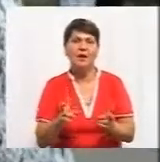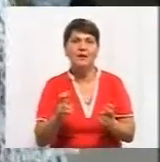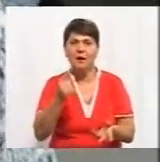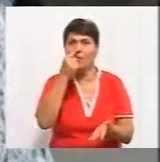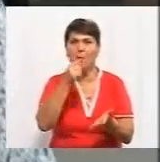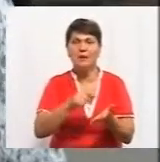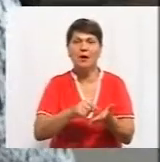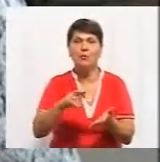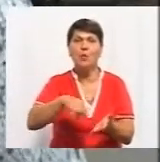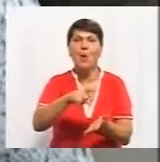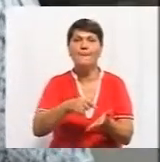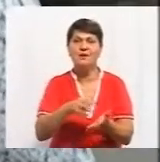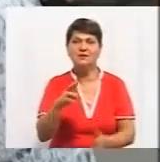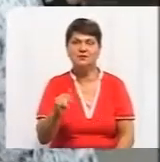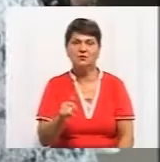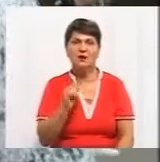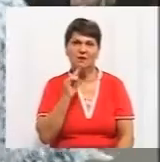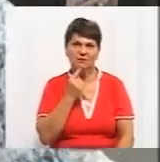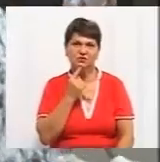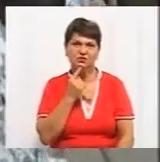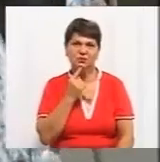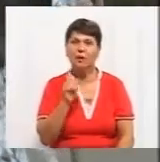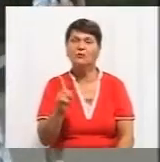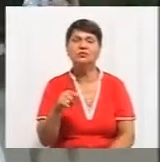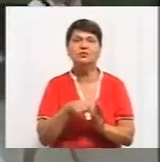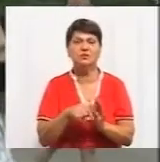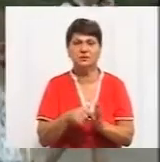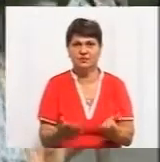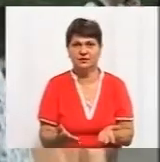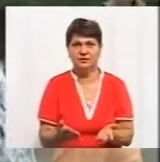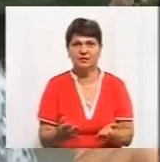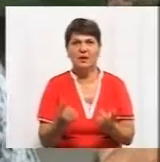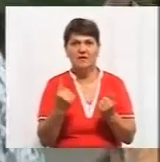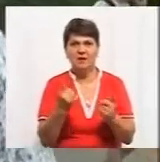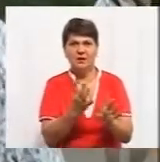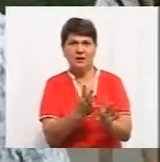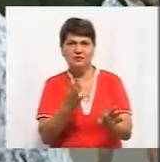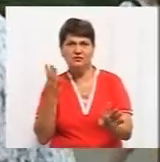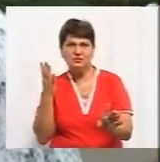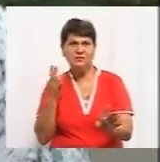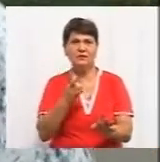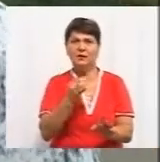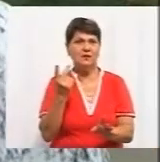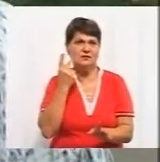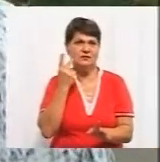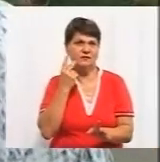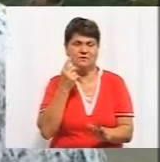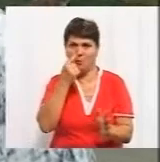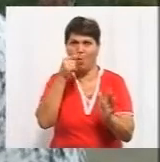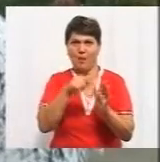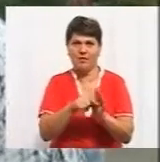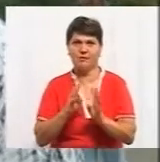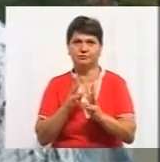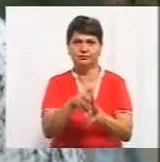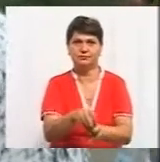по місту? Ну, важкувато. Що це означає? Ну, великі черги, не завжди з першого разу виходить сісти